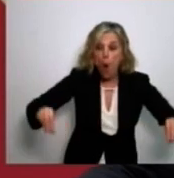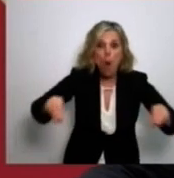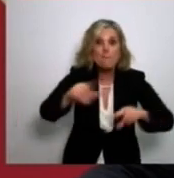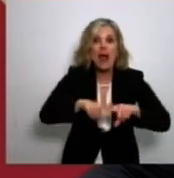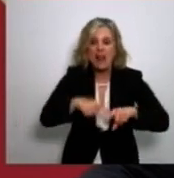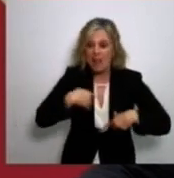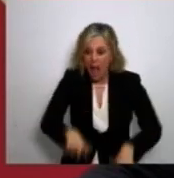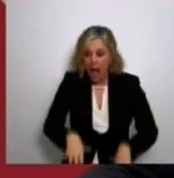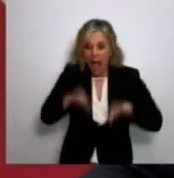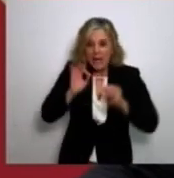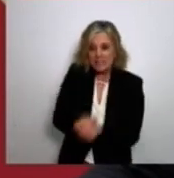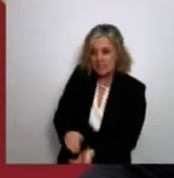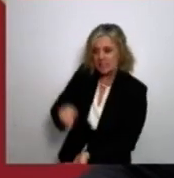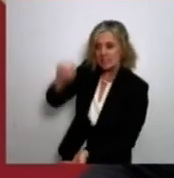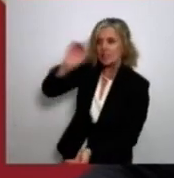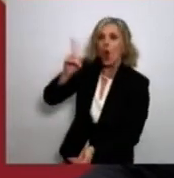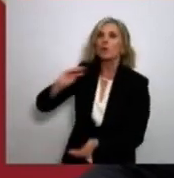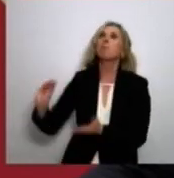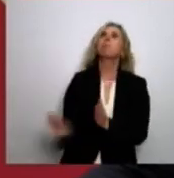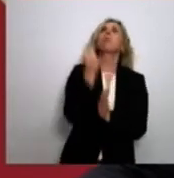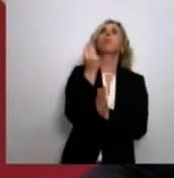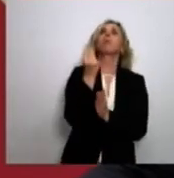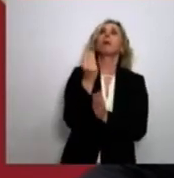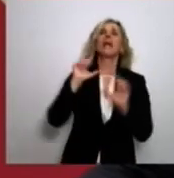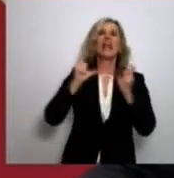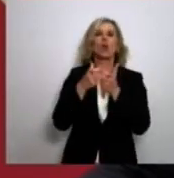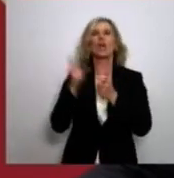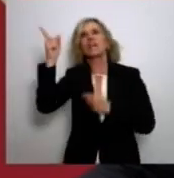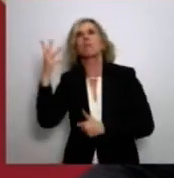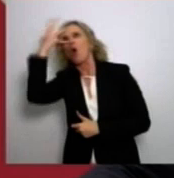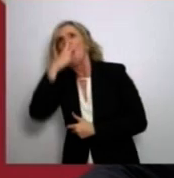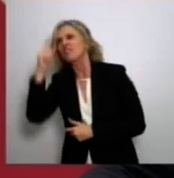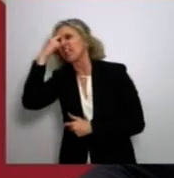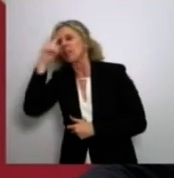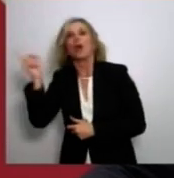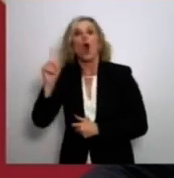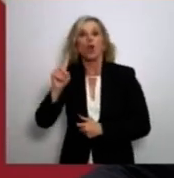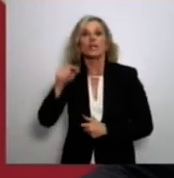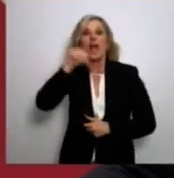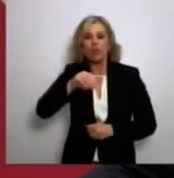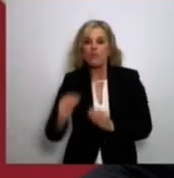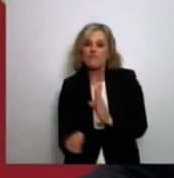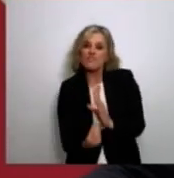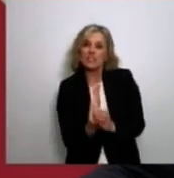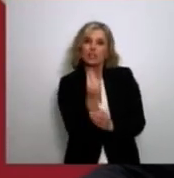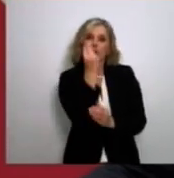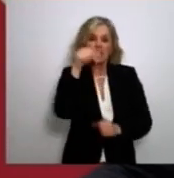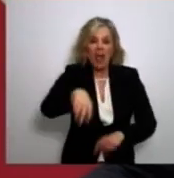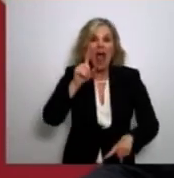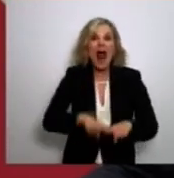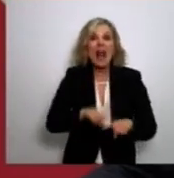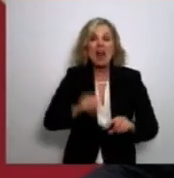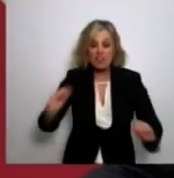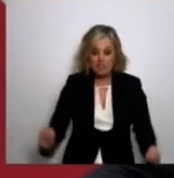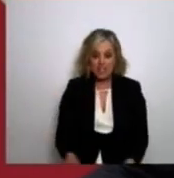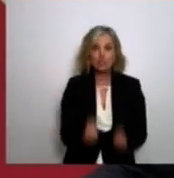Δεν ξεπήδησε η οικογένειά μας από τον Μπουρούντι. Από την Ελλάδα φυτρώσαμε. Και σε αυτήν θα